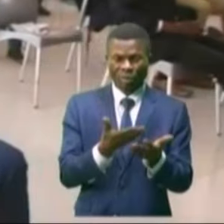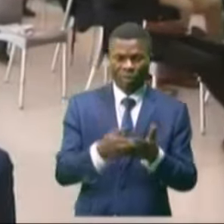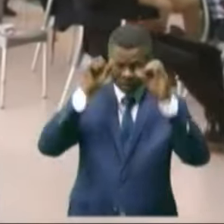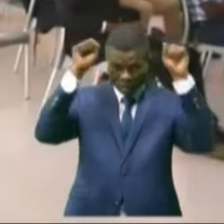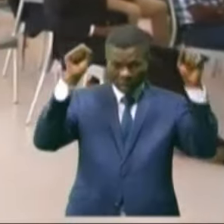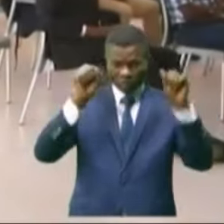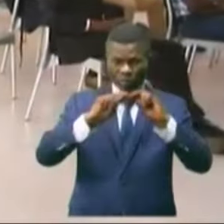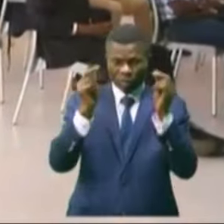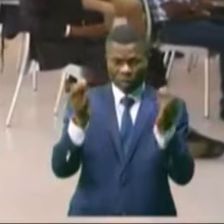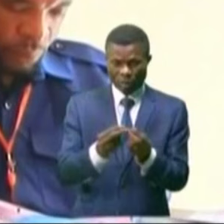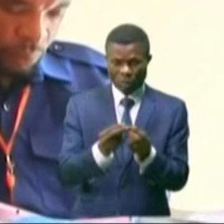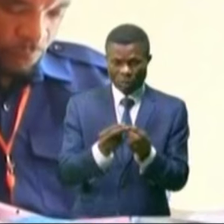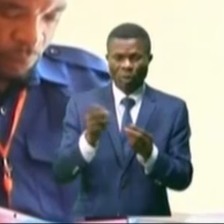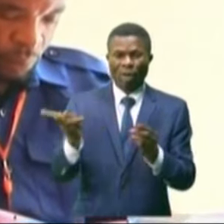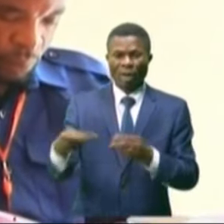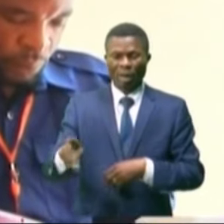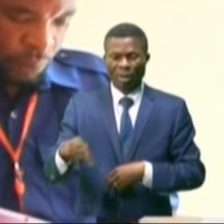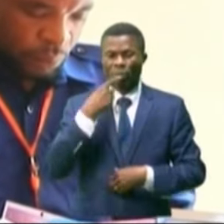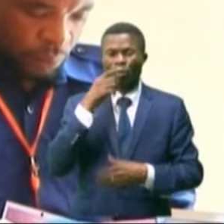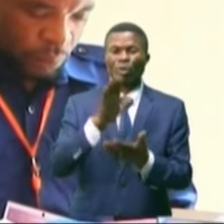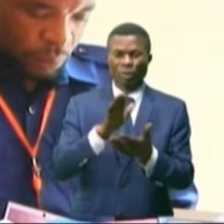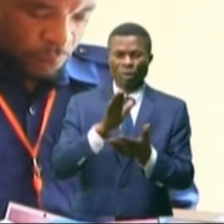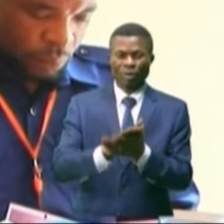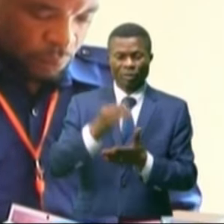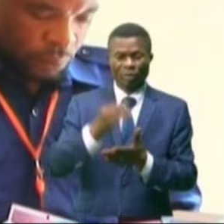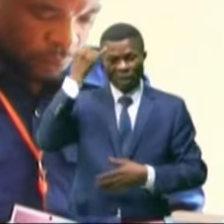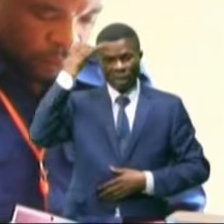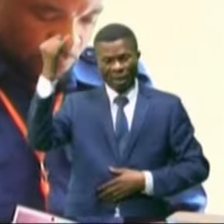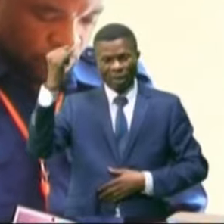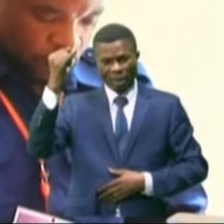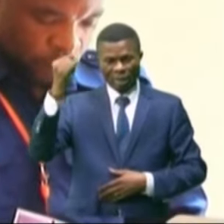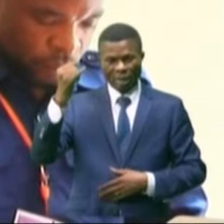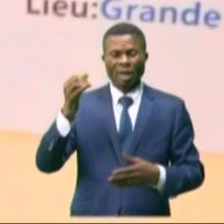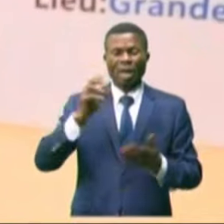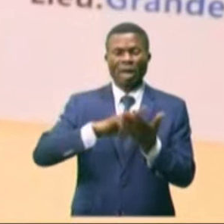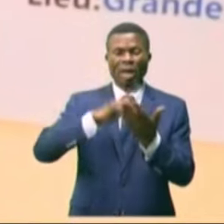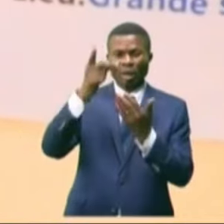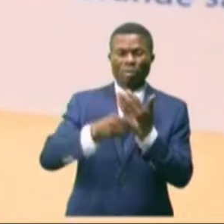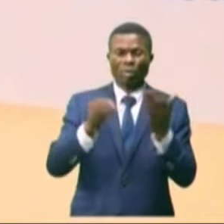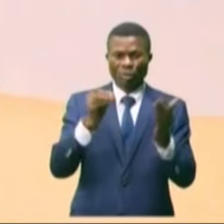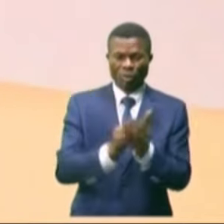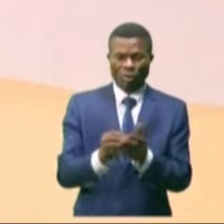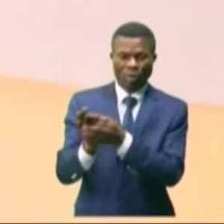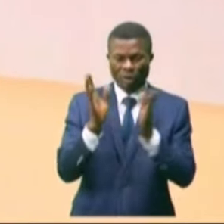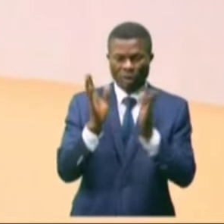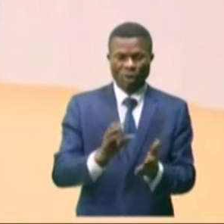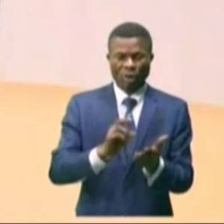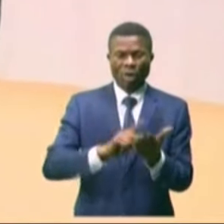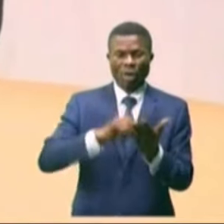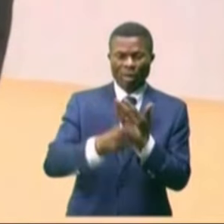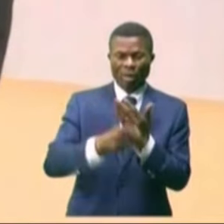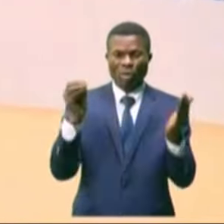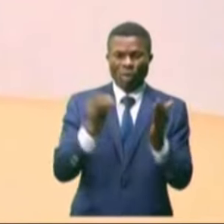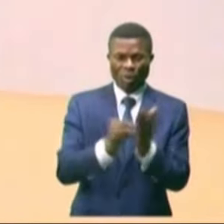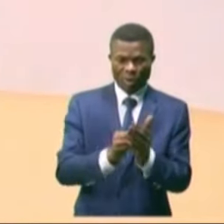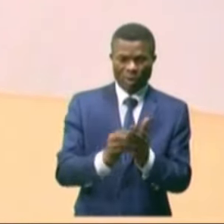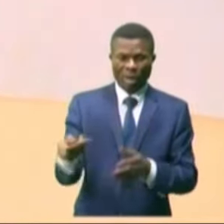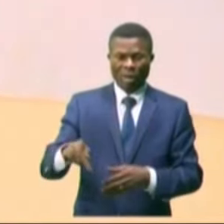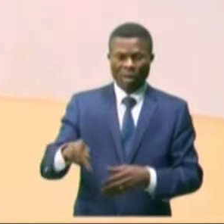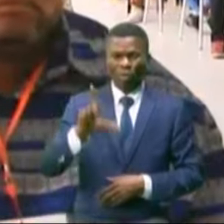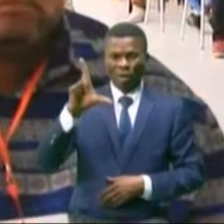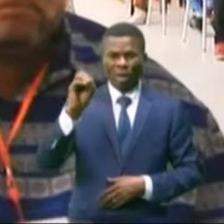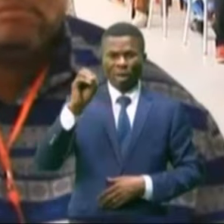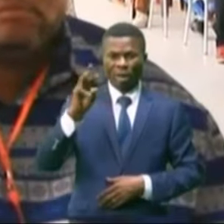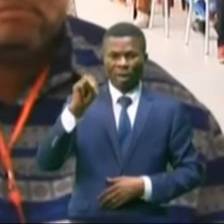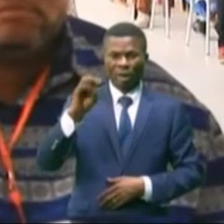l'organe délibérant s'est félicité de l'initiative du projet Encore. Les coordonnateurs du projet Encore dans la province de Lomami,